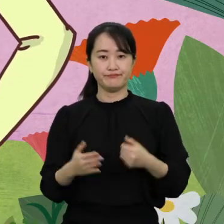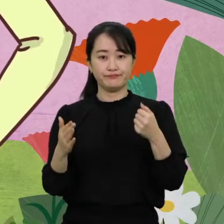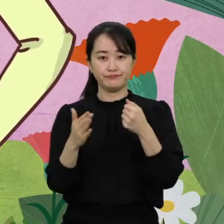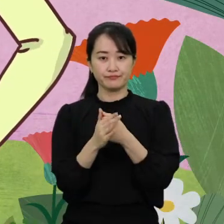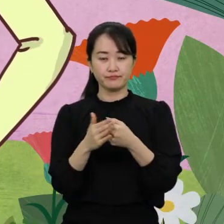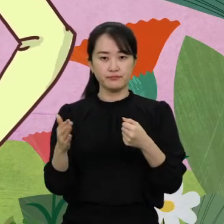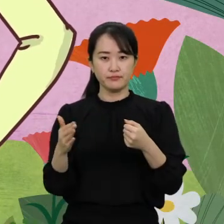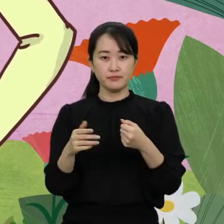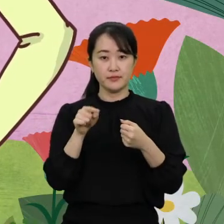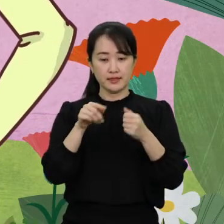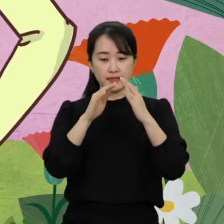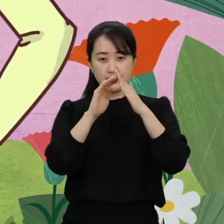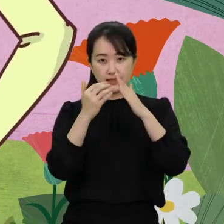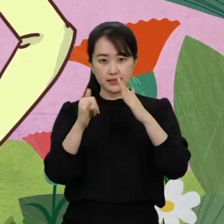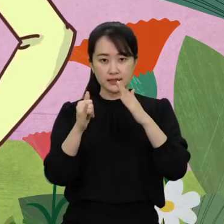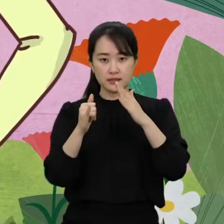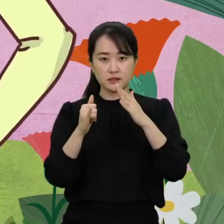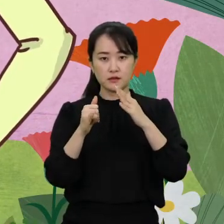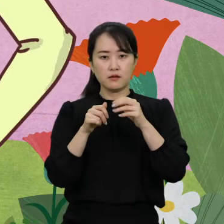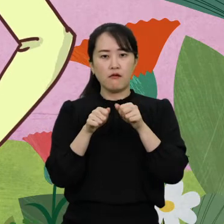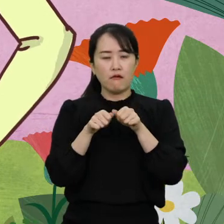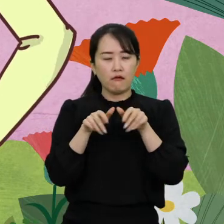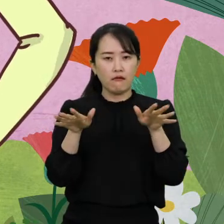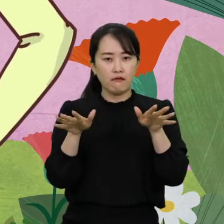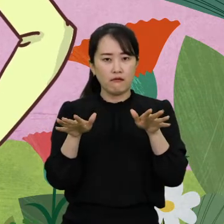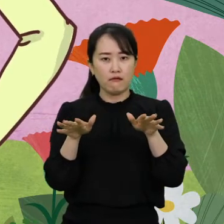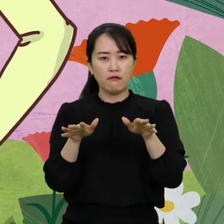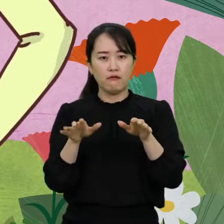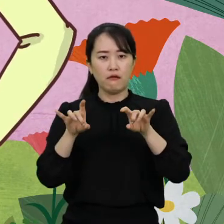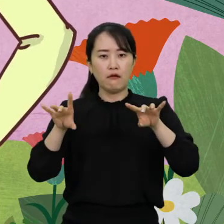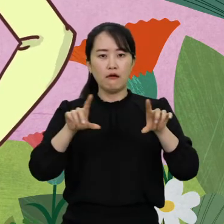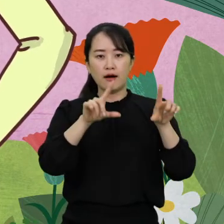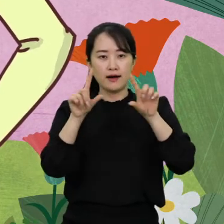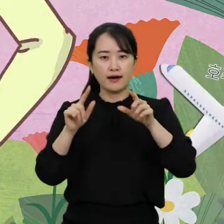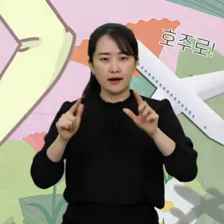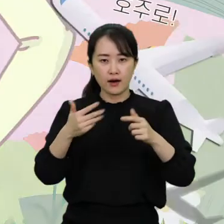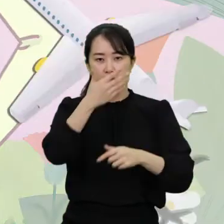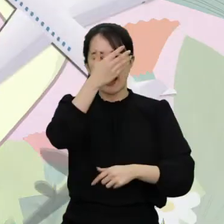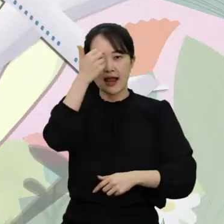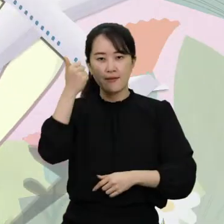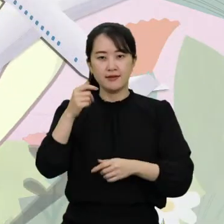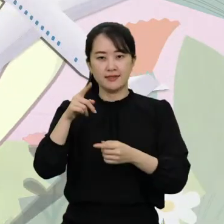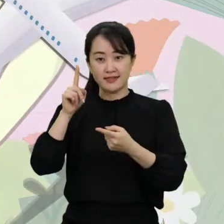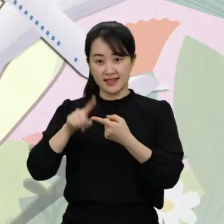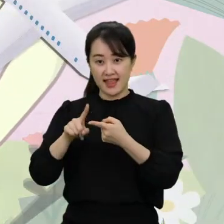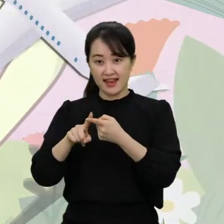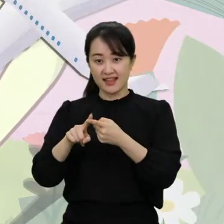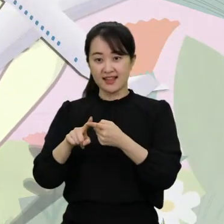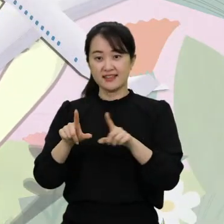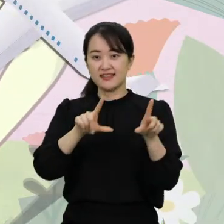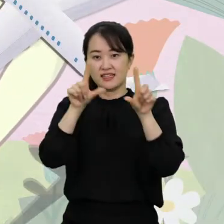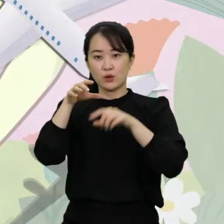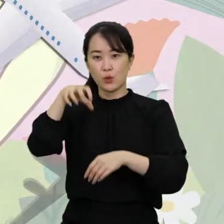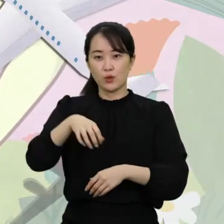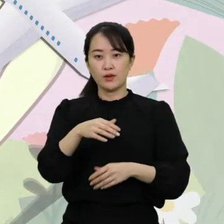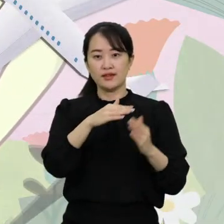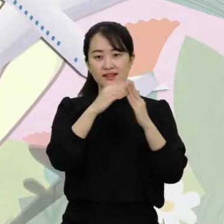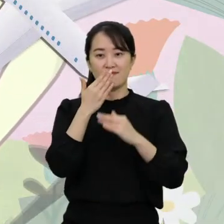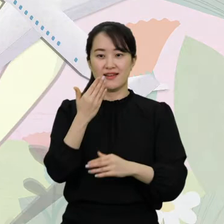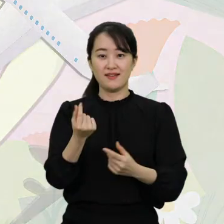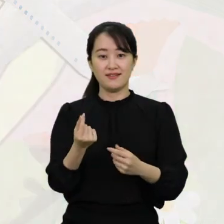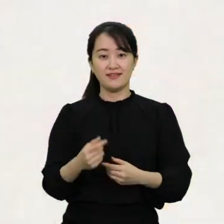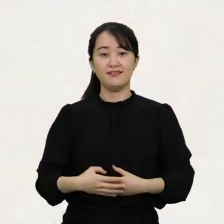따라서 A씨의 가족은 뿔뿔이 흩어질 필요 없이 할아버지가 있는 호주로 이민을 갈 수 있게 될지도 몰라요.